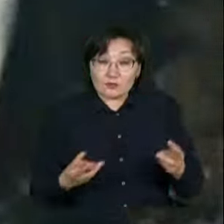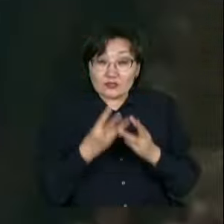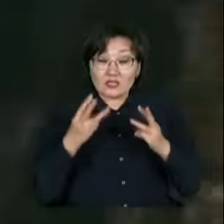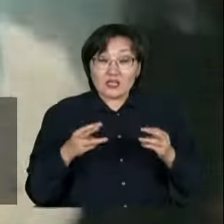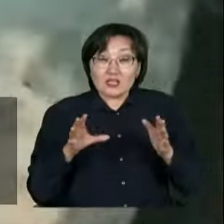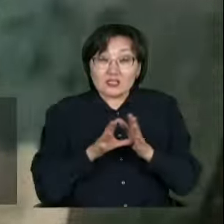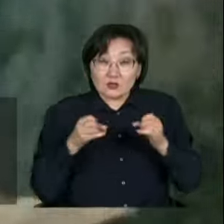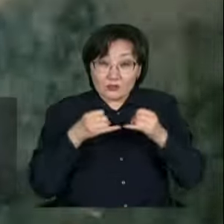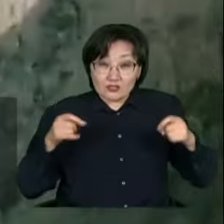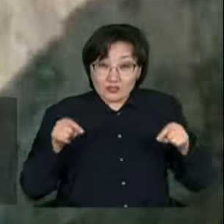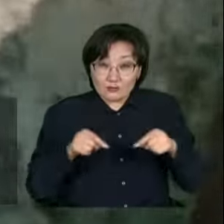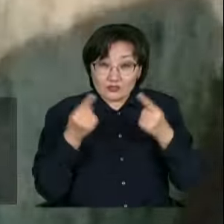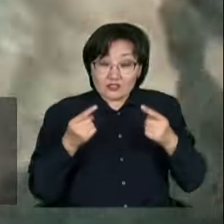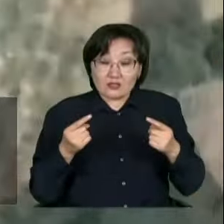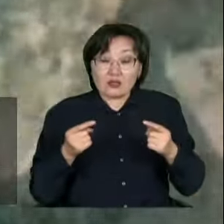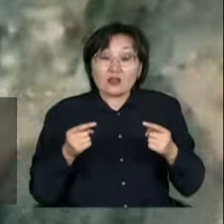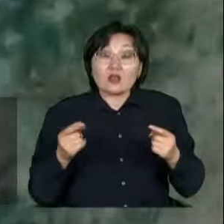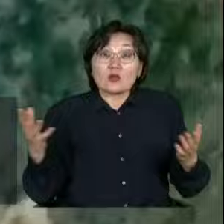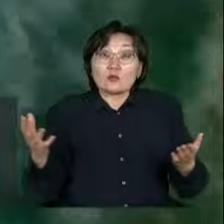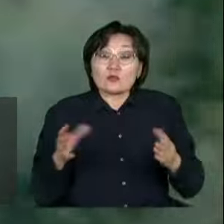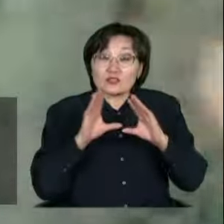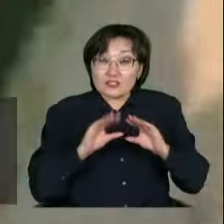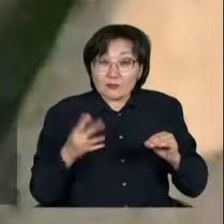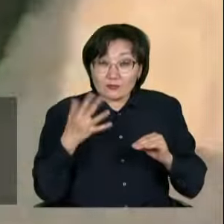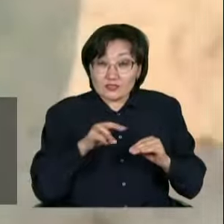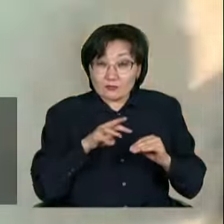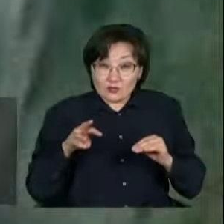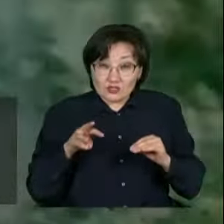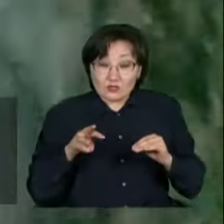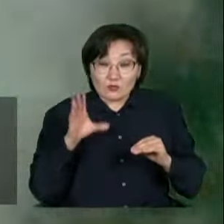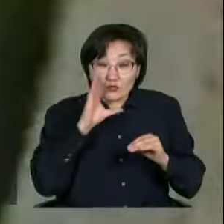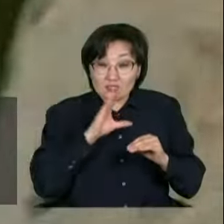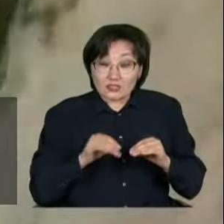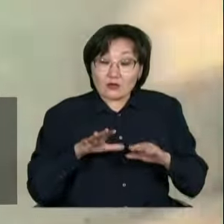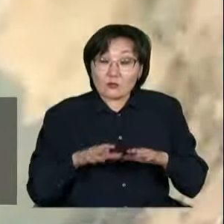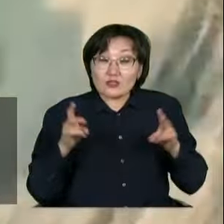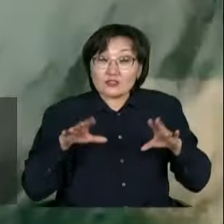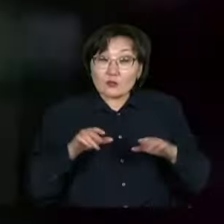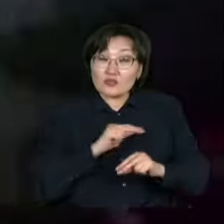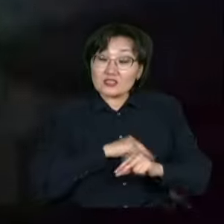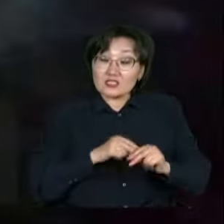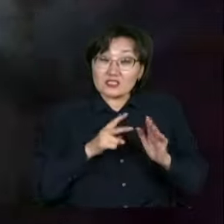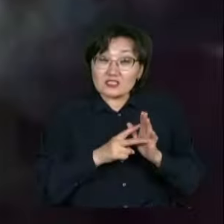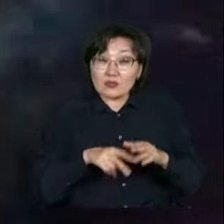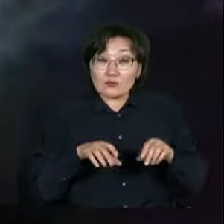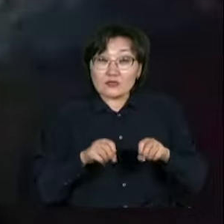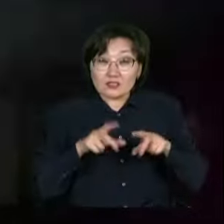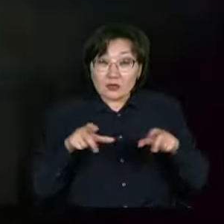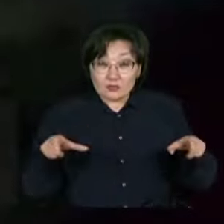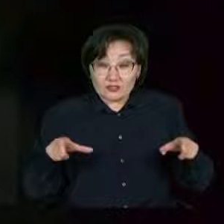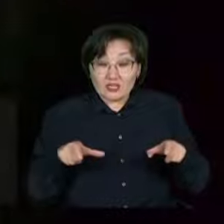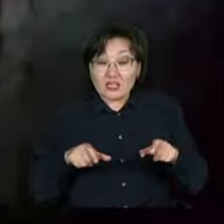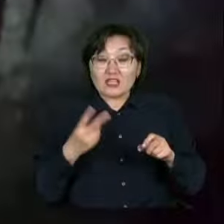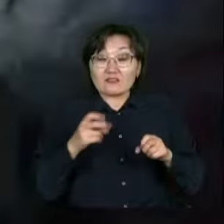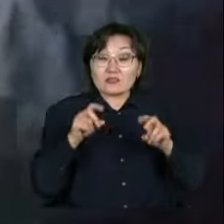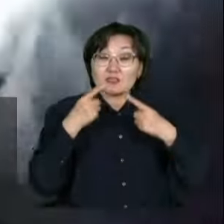короткое замыкание. Пожарные ликвидировали огонь в течение 50 минут. На месте происшествия работали 7 спасателей и 2 единицы